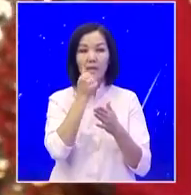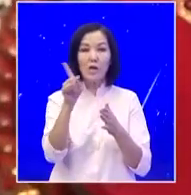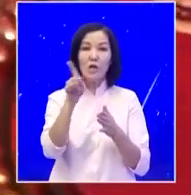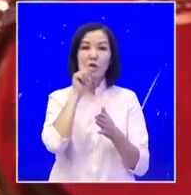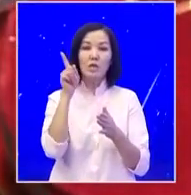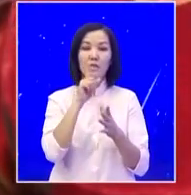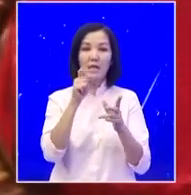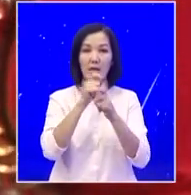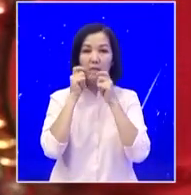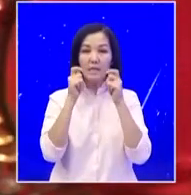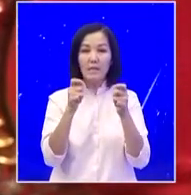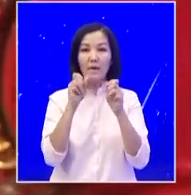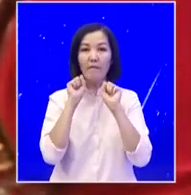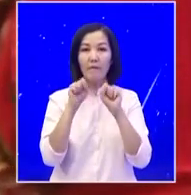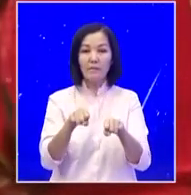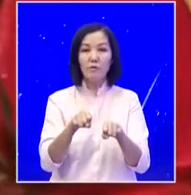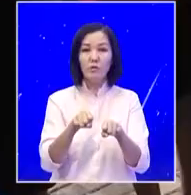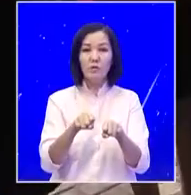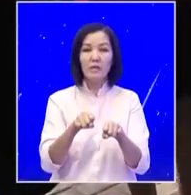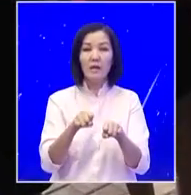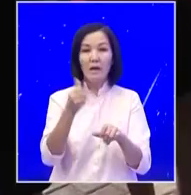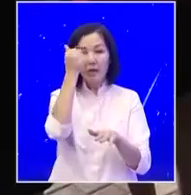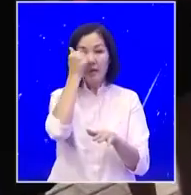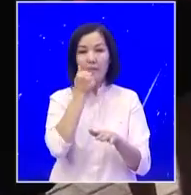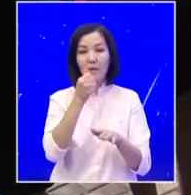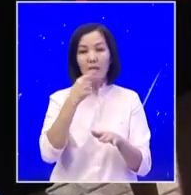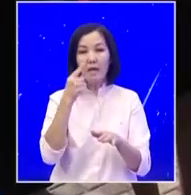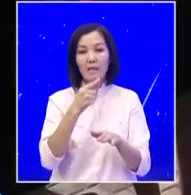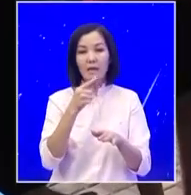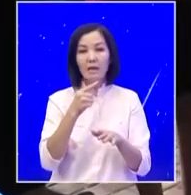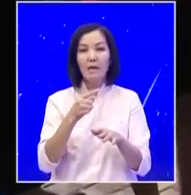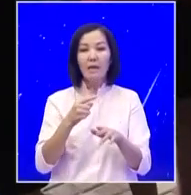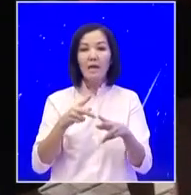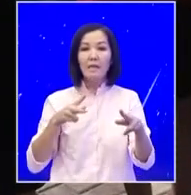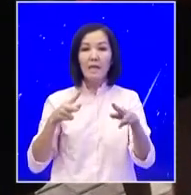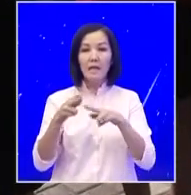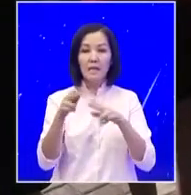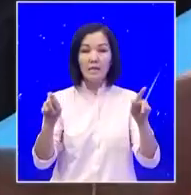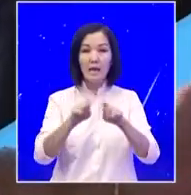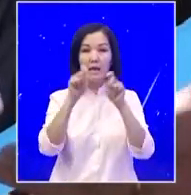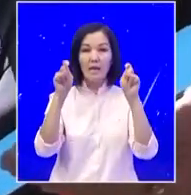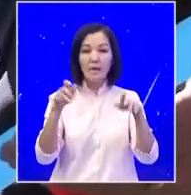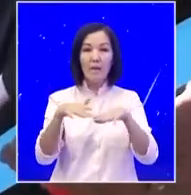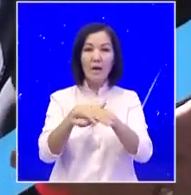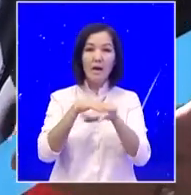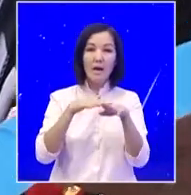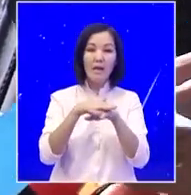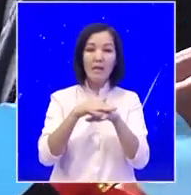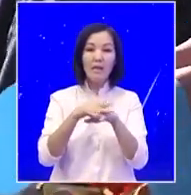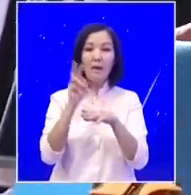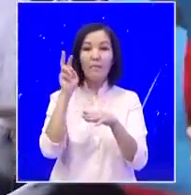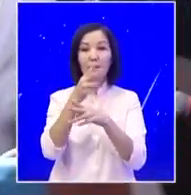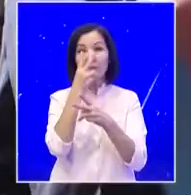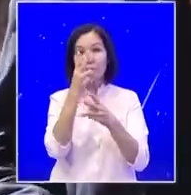жасаған осындай мүмкіндікке ризашылық білдірді. Артынша ғимараттың лентасы қиылып, тағатсызданған халық қалашыққа асыға